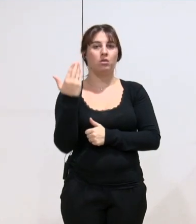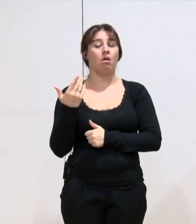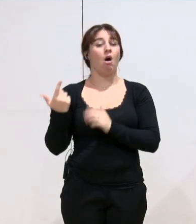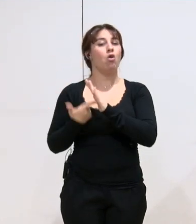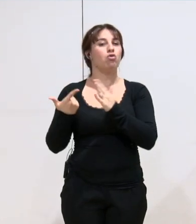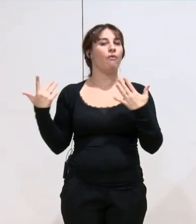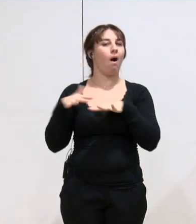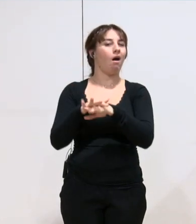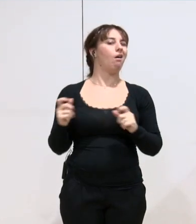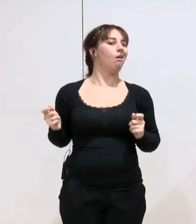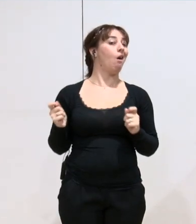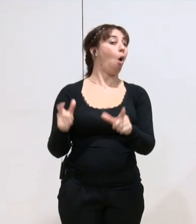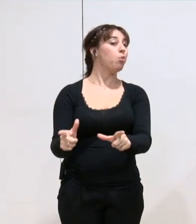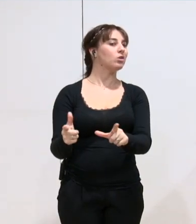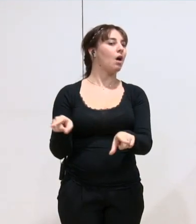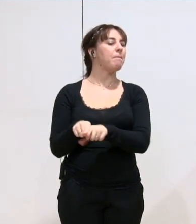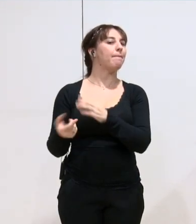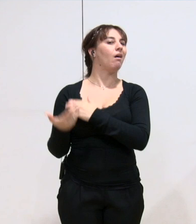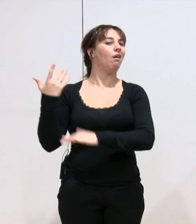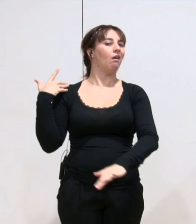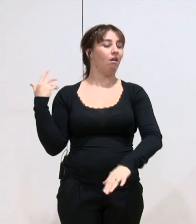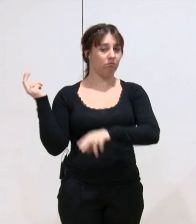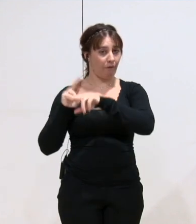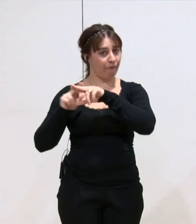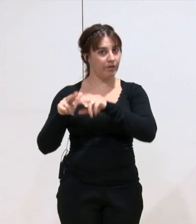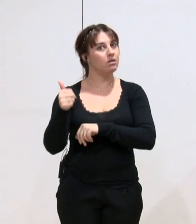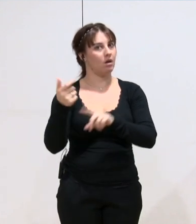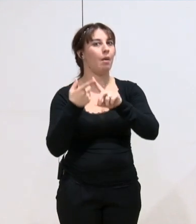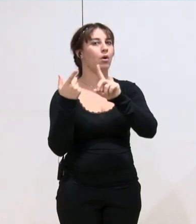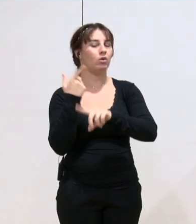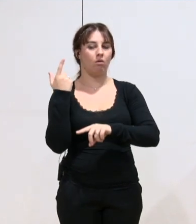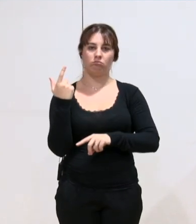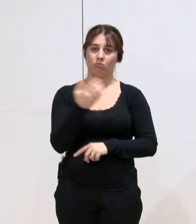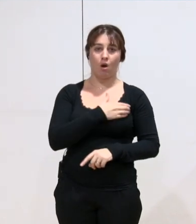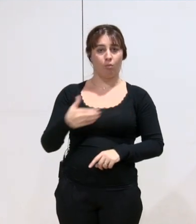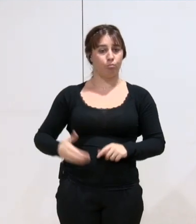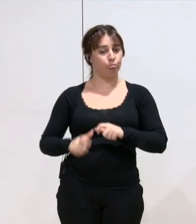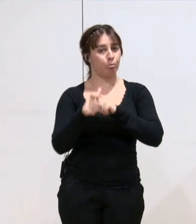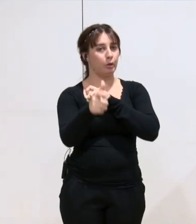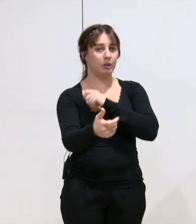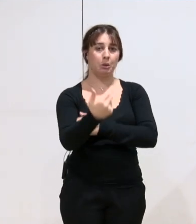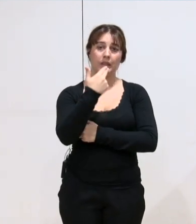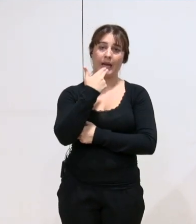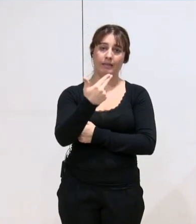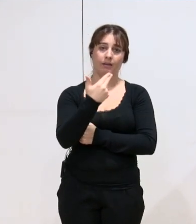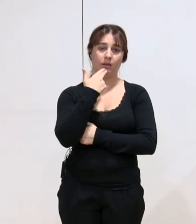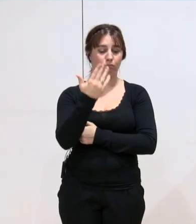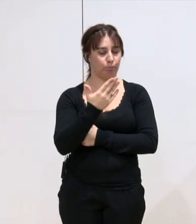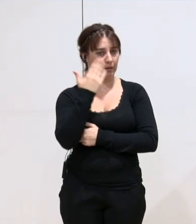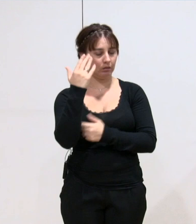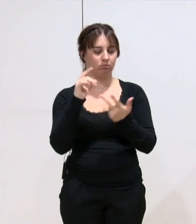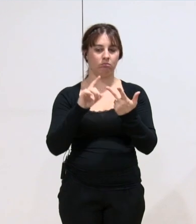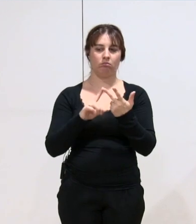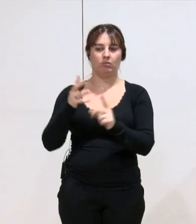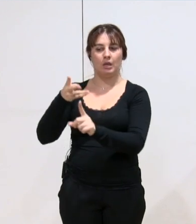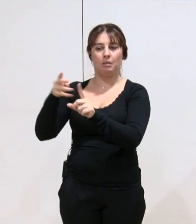été constaté, ce qui est très important. La procédure ville est une procédure de qualité. Et puis, la mission a travaillé